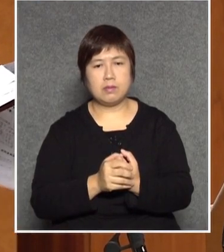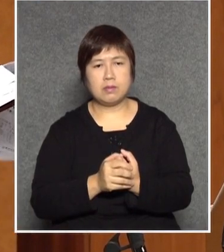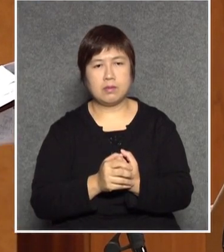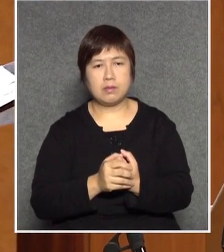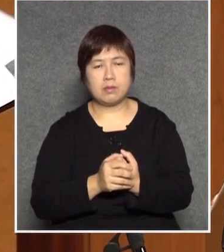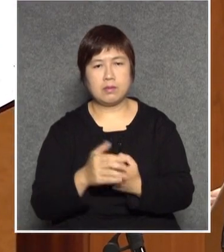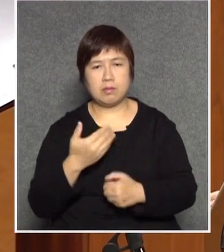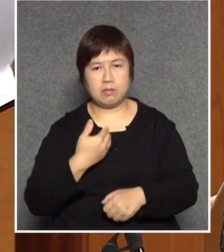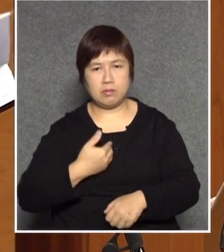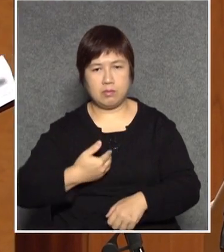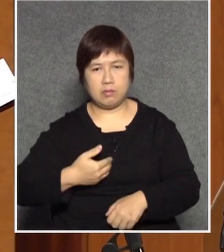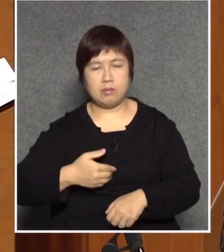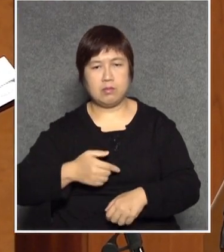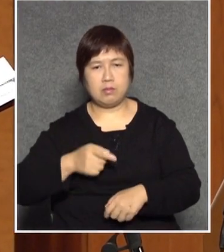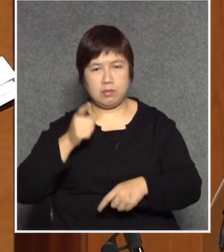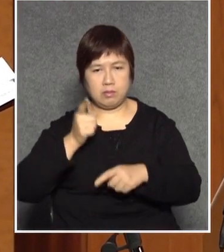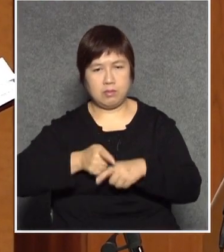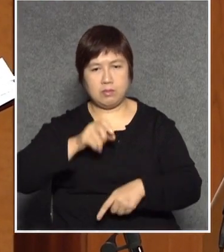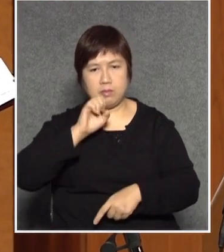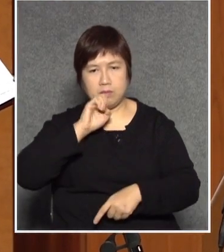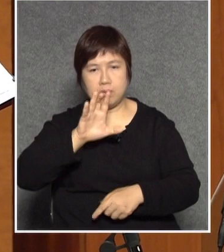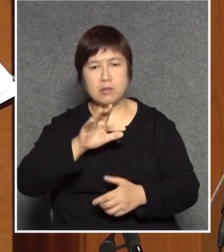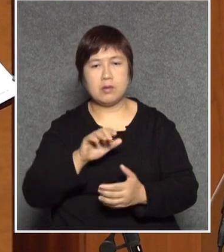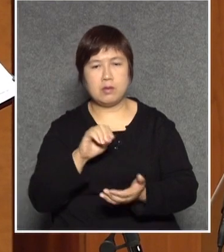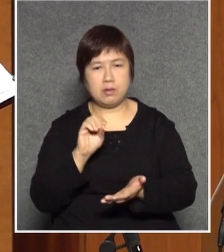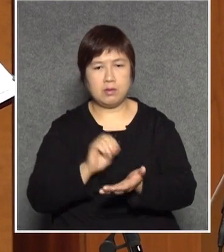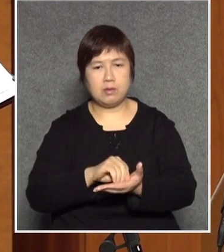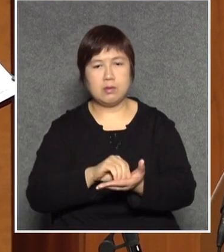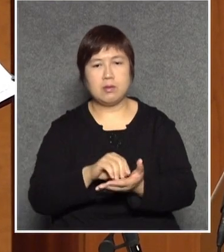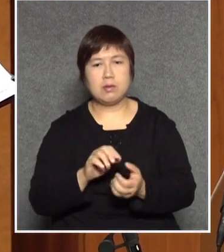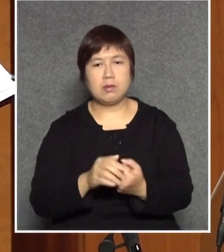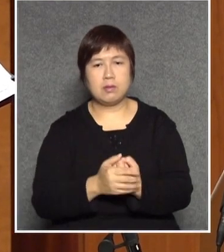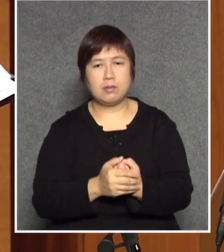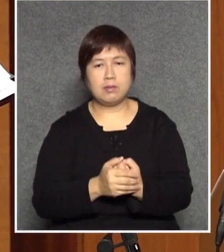謹以至誠據實聲明及確認，